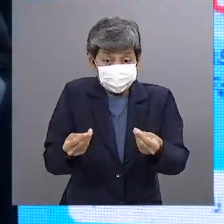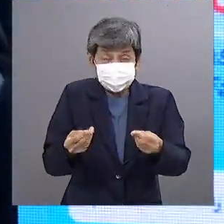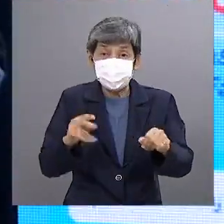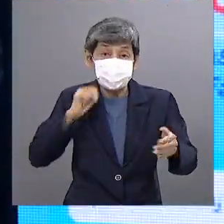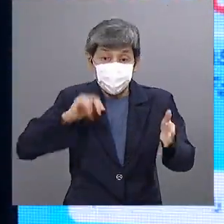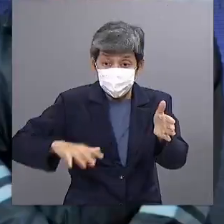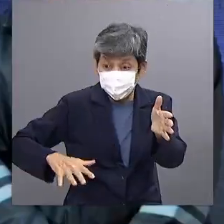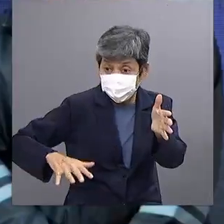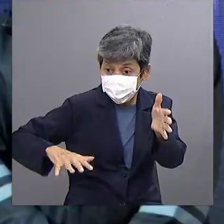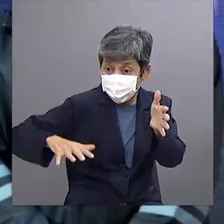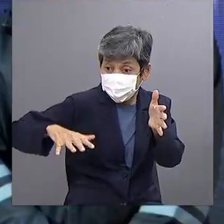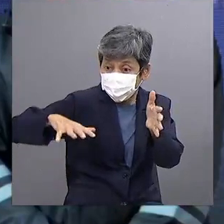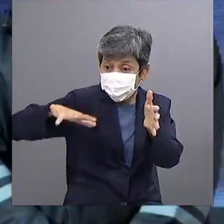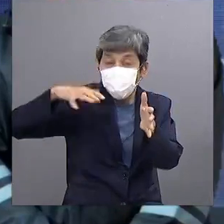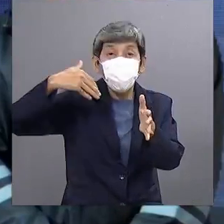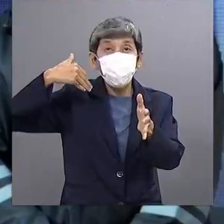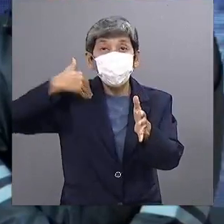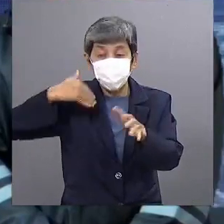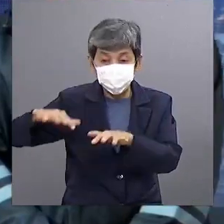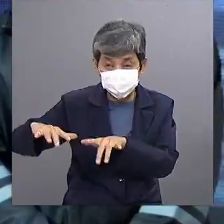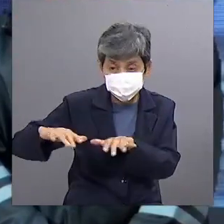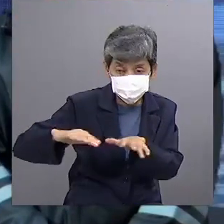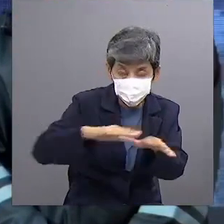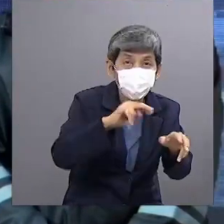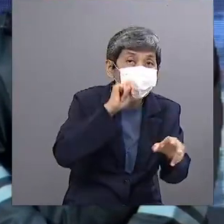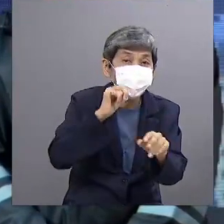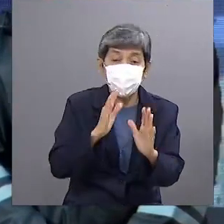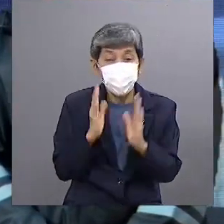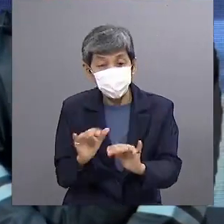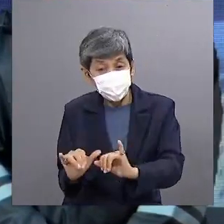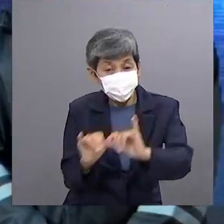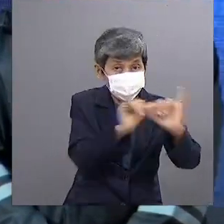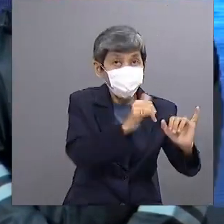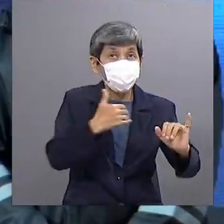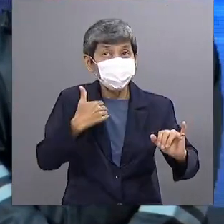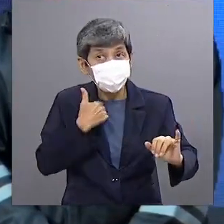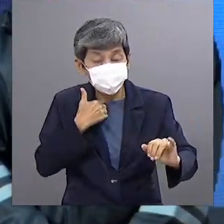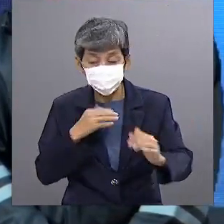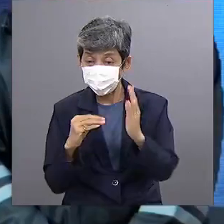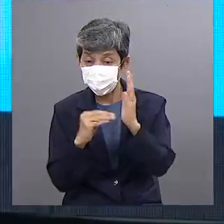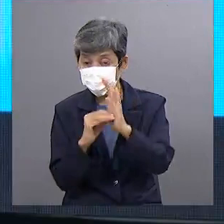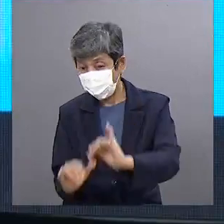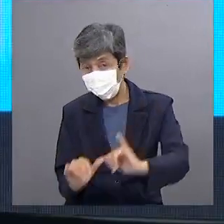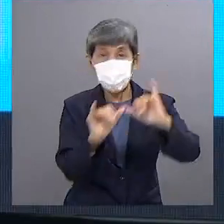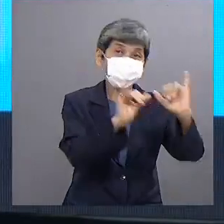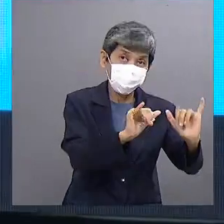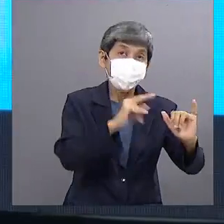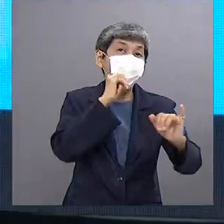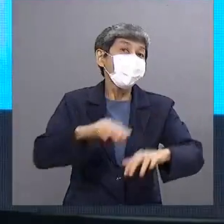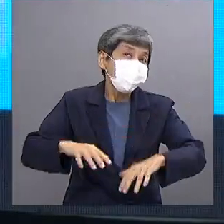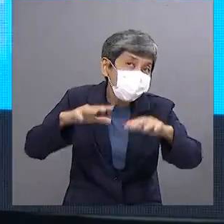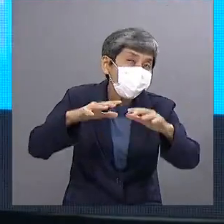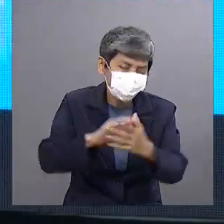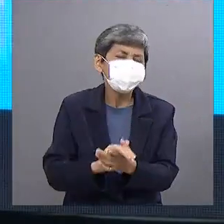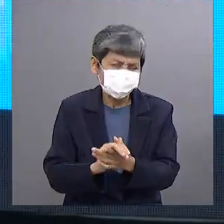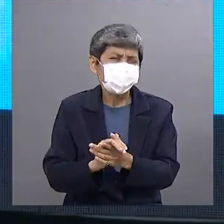รือจะมีแนวทางในการอพยพเคลื่อนย้ายเมืองหลวงออกไปจากพื้นที่ที่น้ำกำลังท่วมอย่างไรอันนี้เป็นเรื่องใหญ่มากเลย